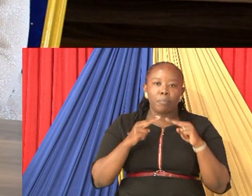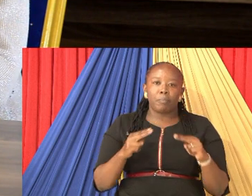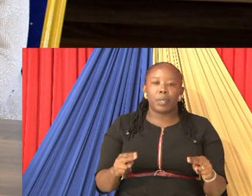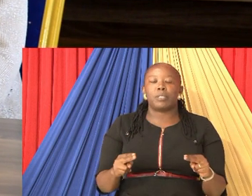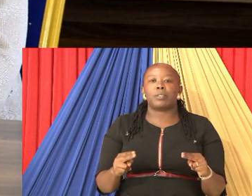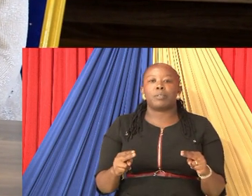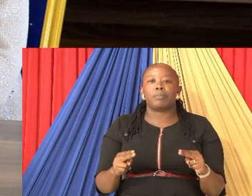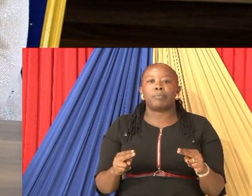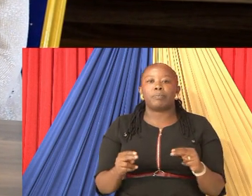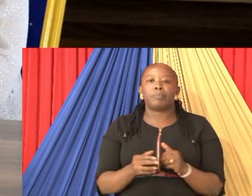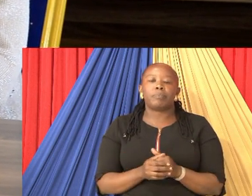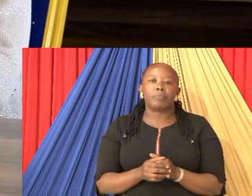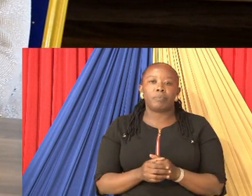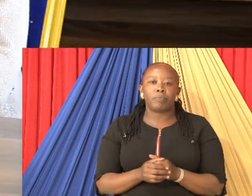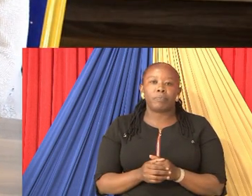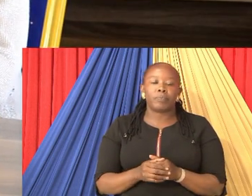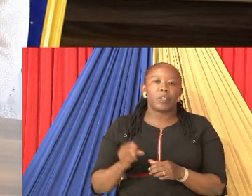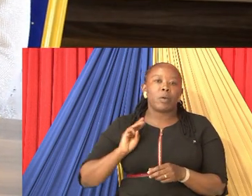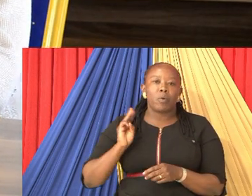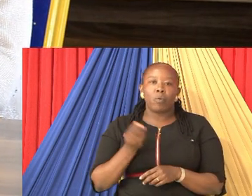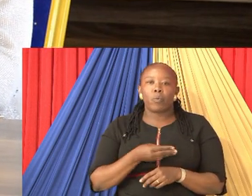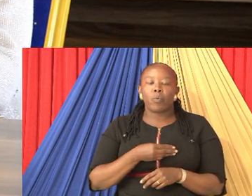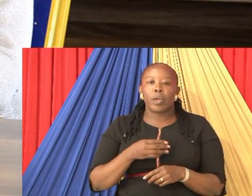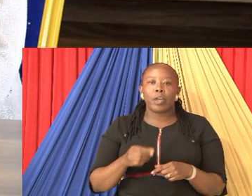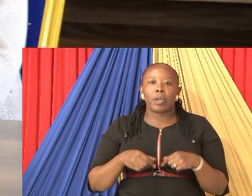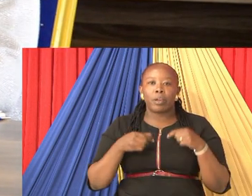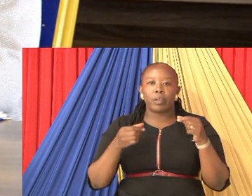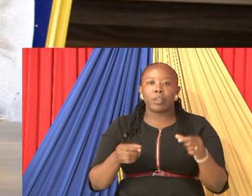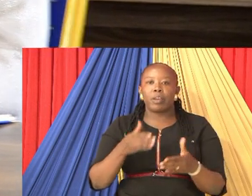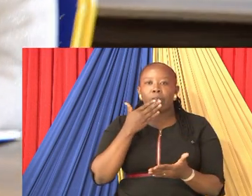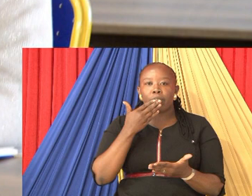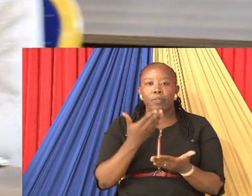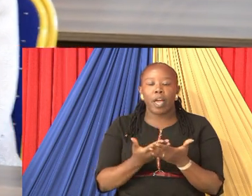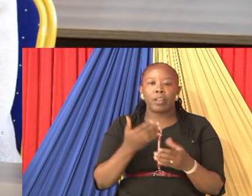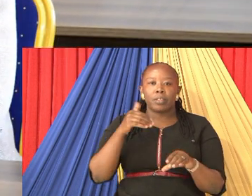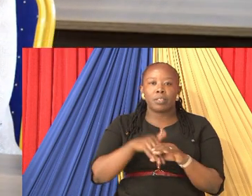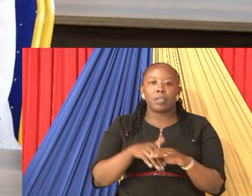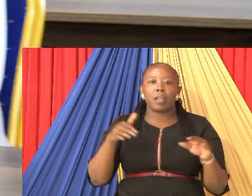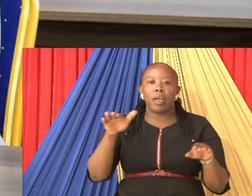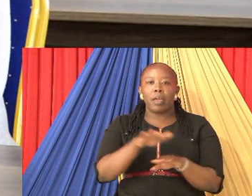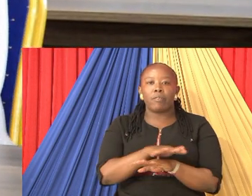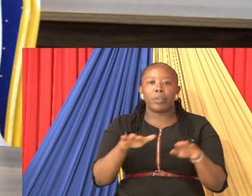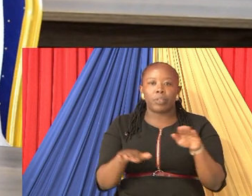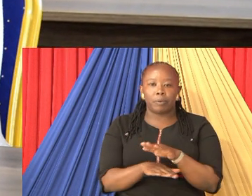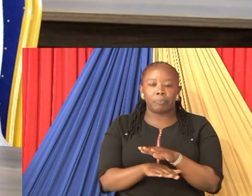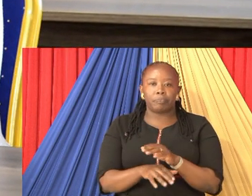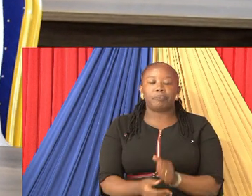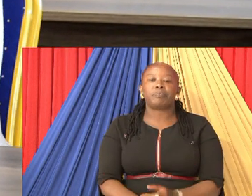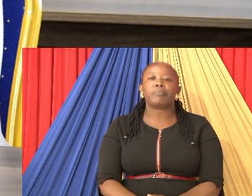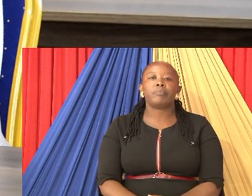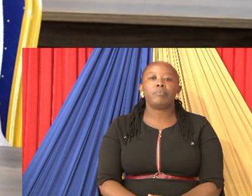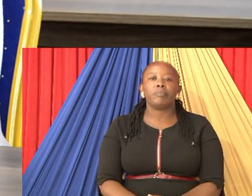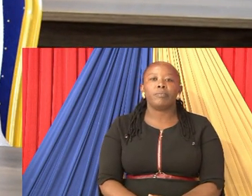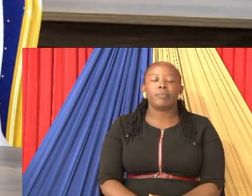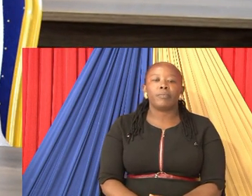itakujia. We give God in all circumstances. Katika kupeana shukrani, tunaona Yesu